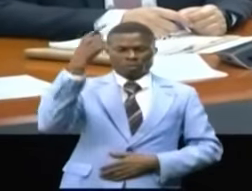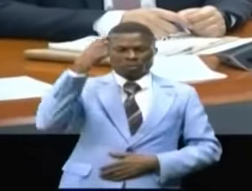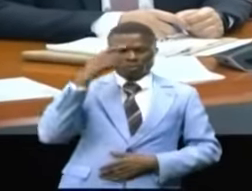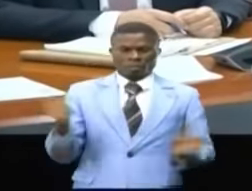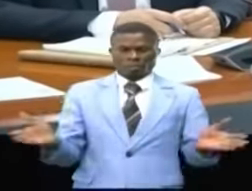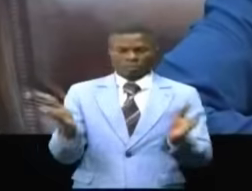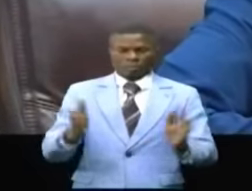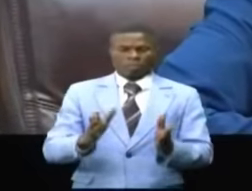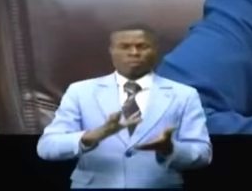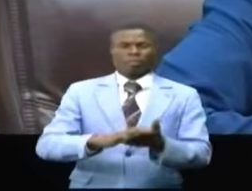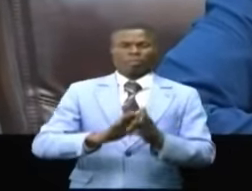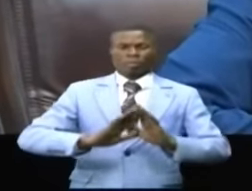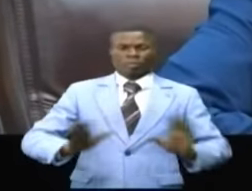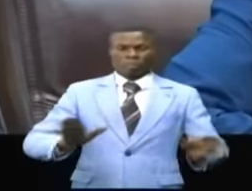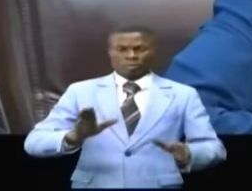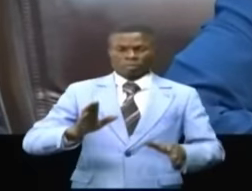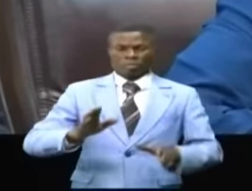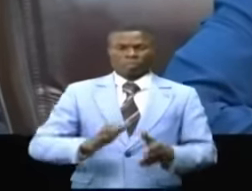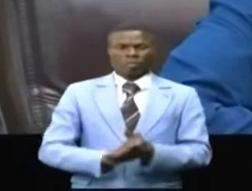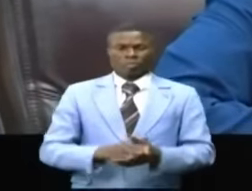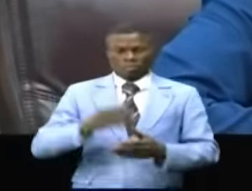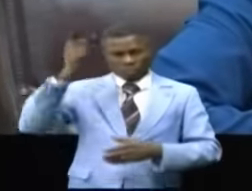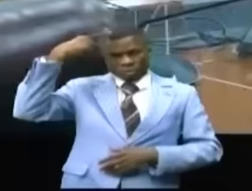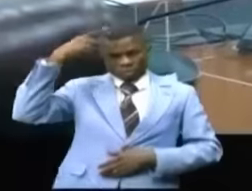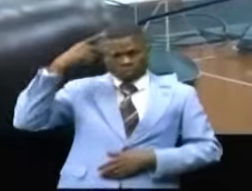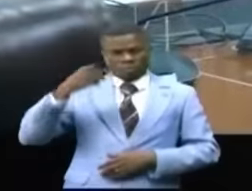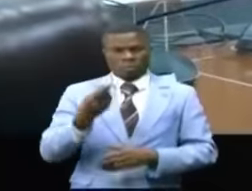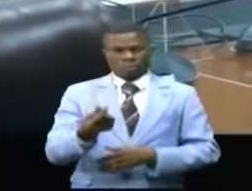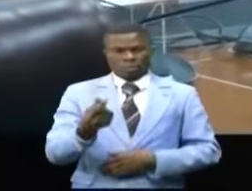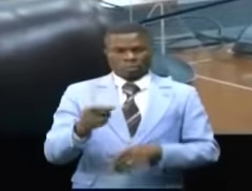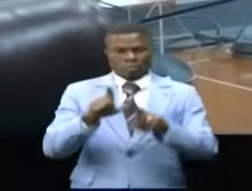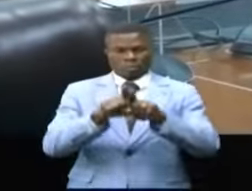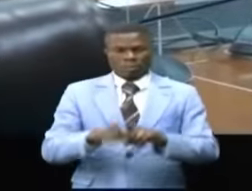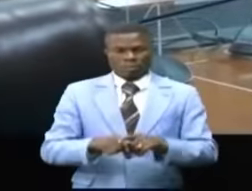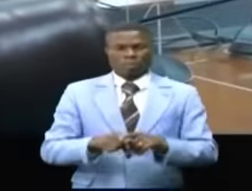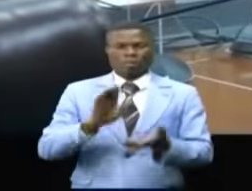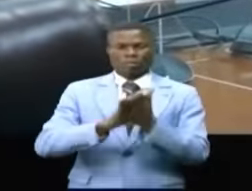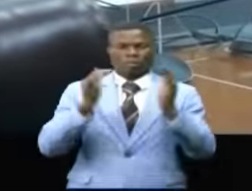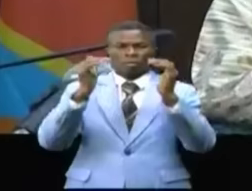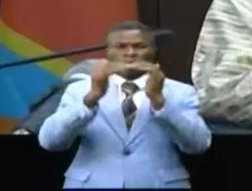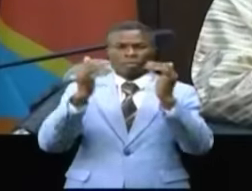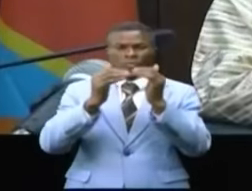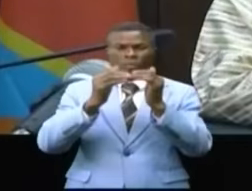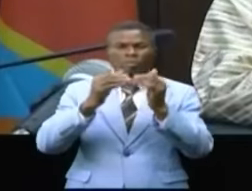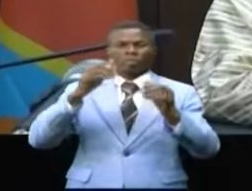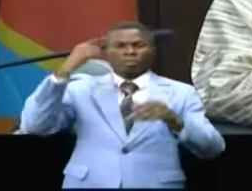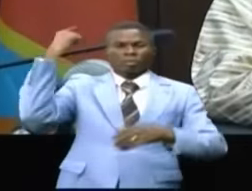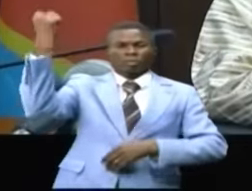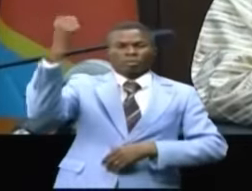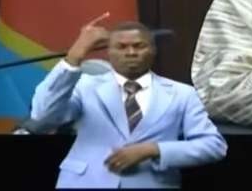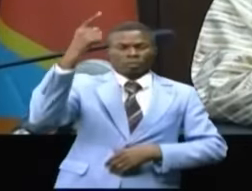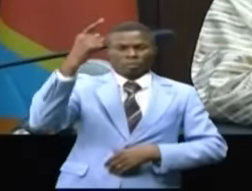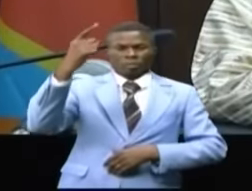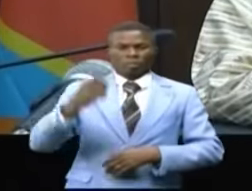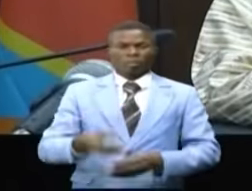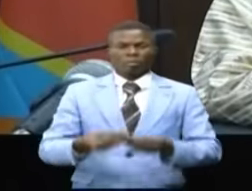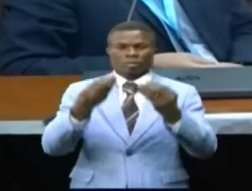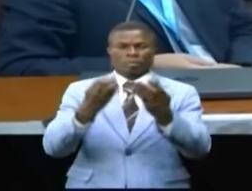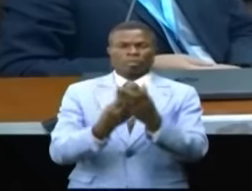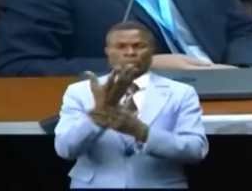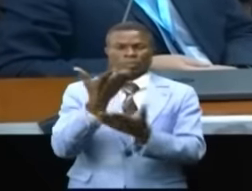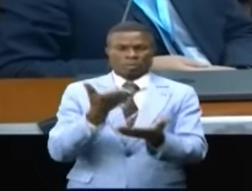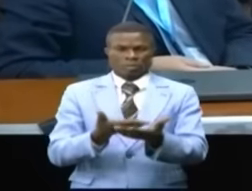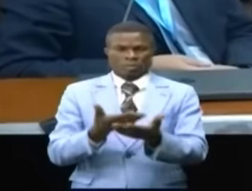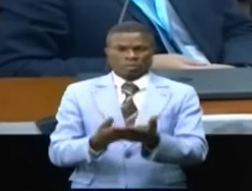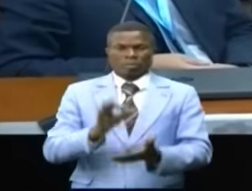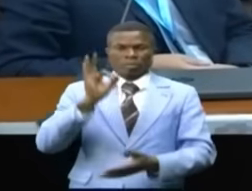des capacités dans la conduite de la politique monétaire et pour se conformer aux standards internationaux, a porté ses fruits. Le